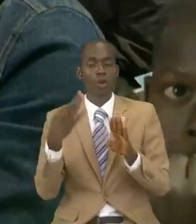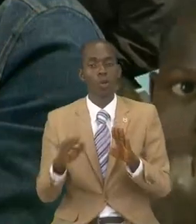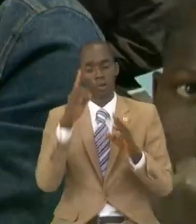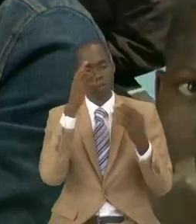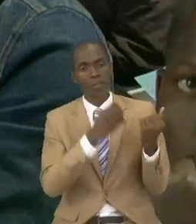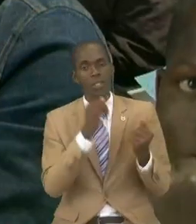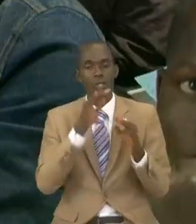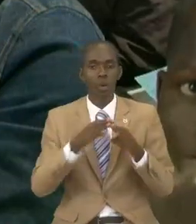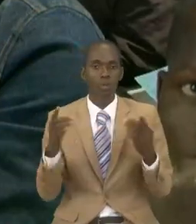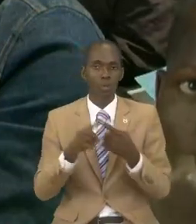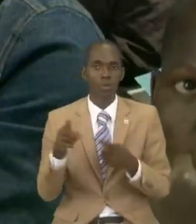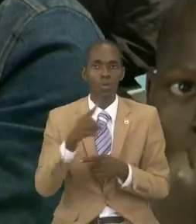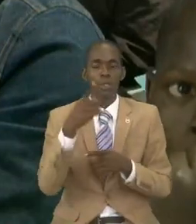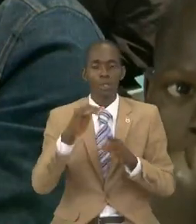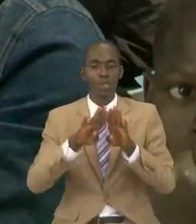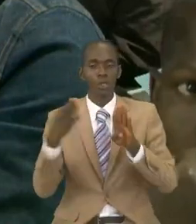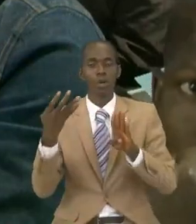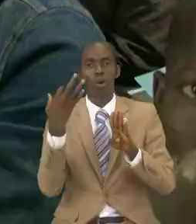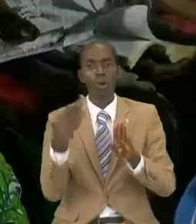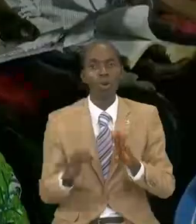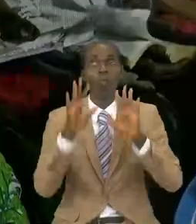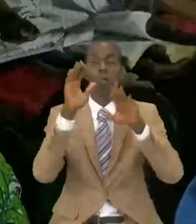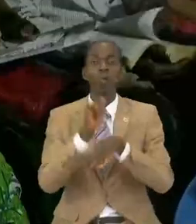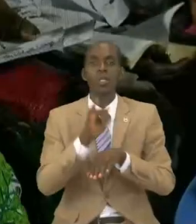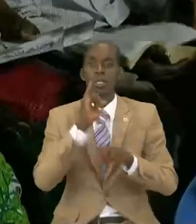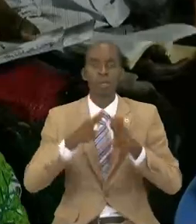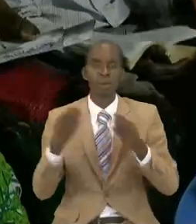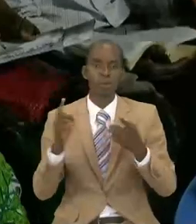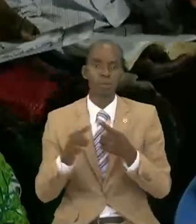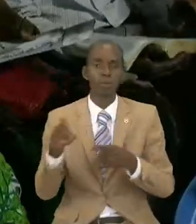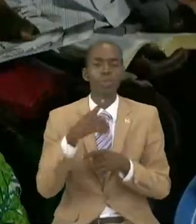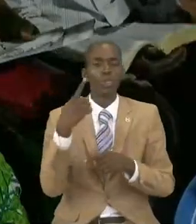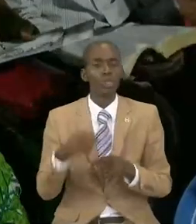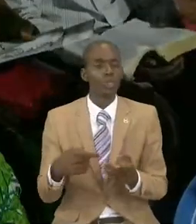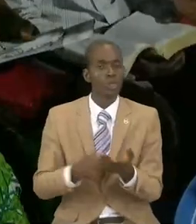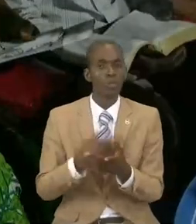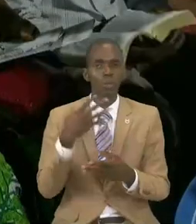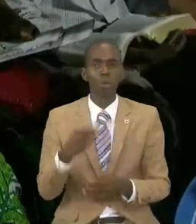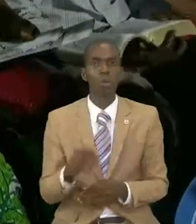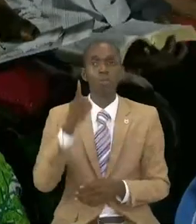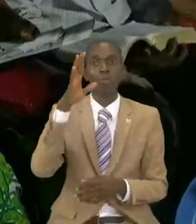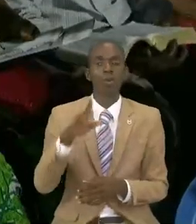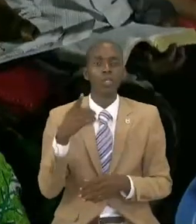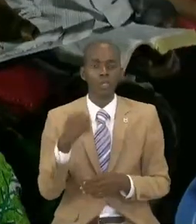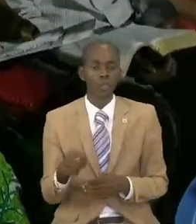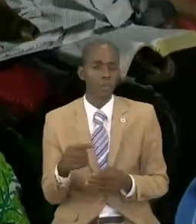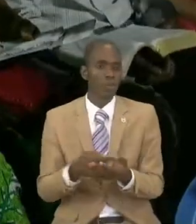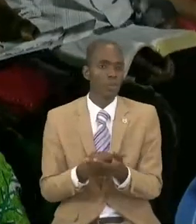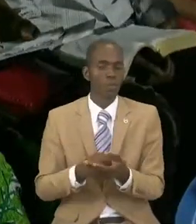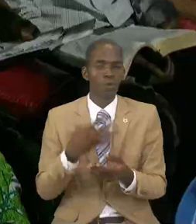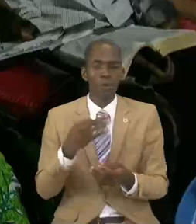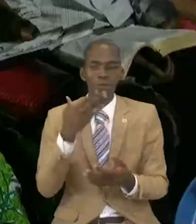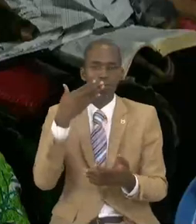et la foi de miracle est ouverte pour vous maintenant. L'évangile de Dieu, la bonne nouvelle de Dieu, la